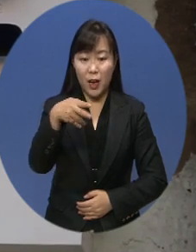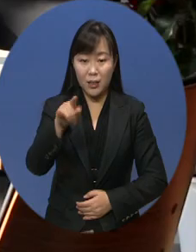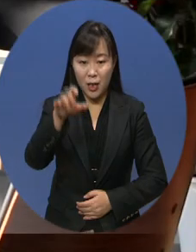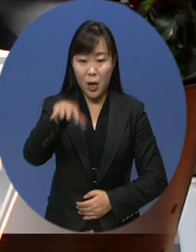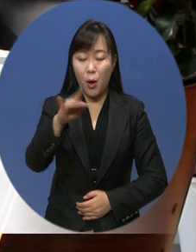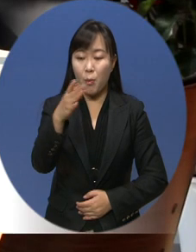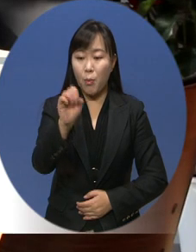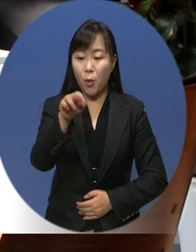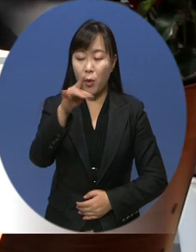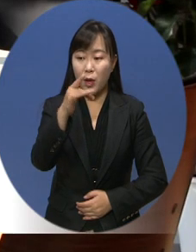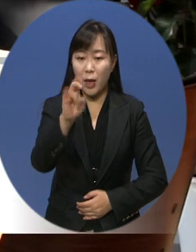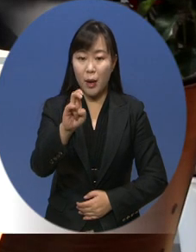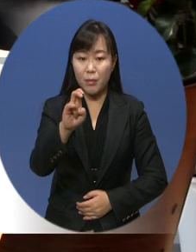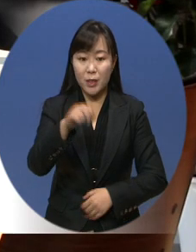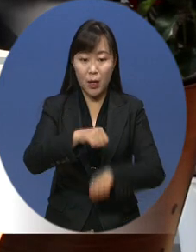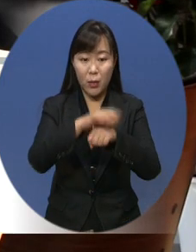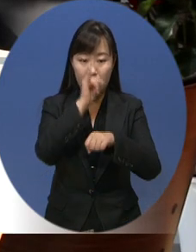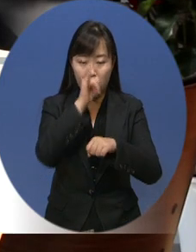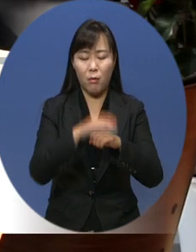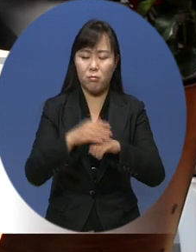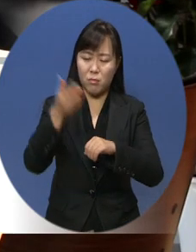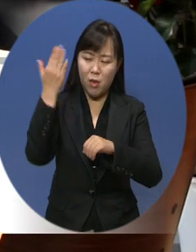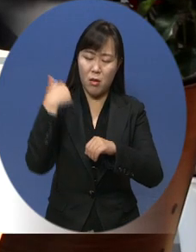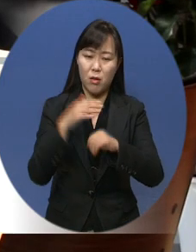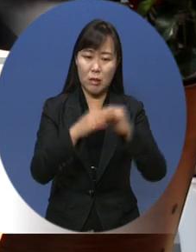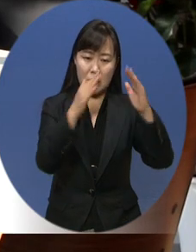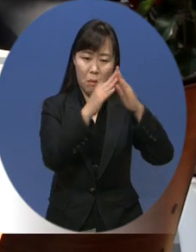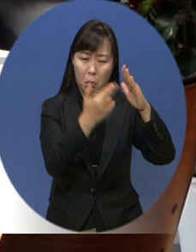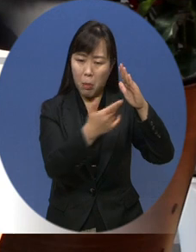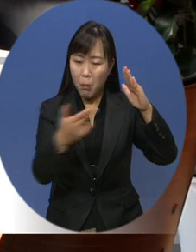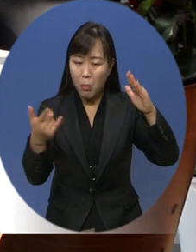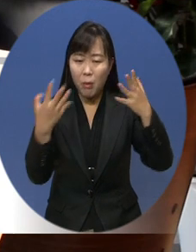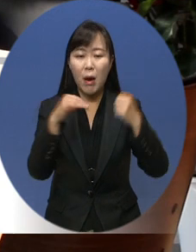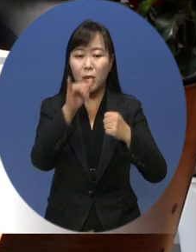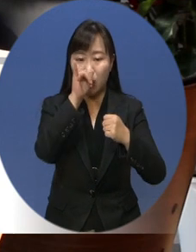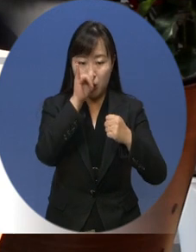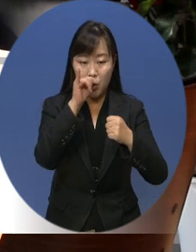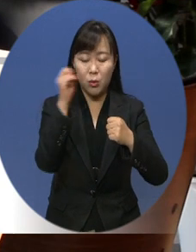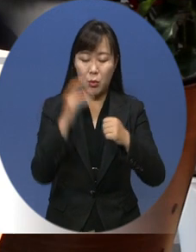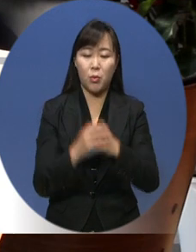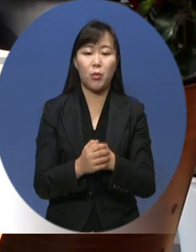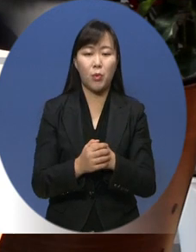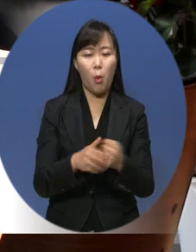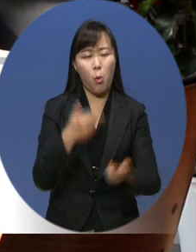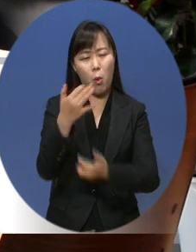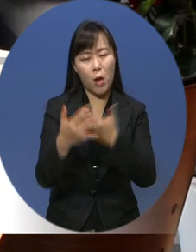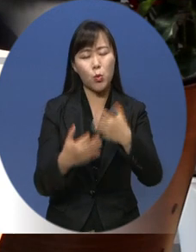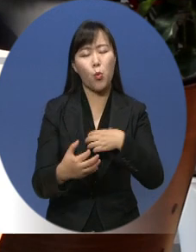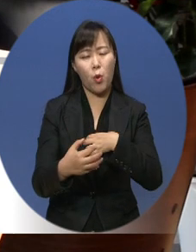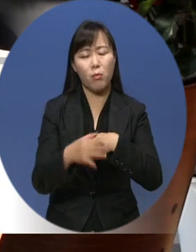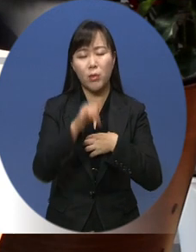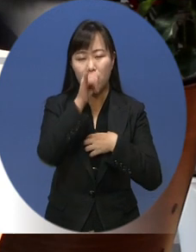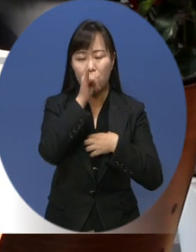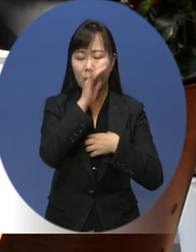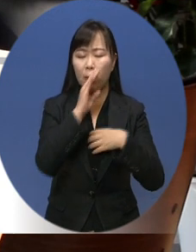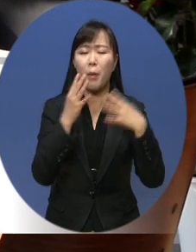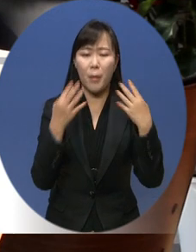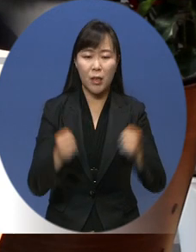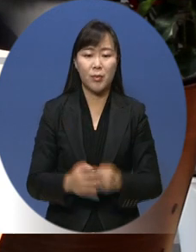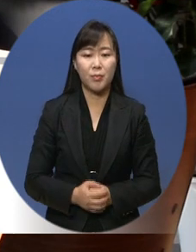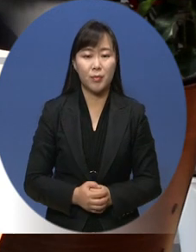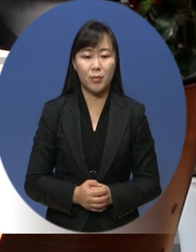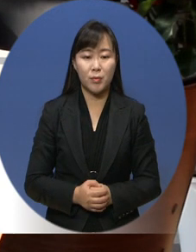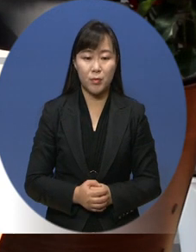열었습니다. 그전에는 빈집도 워낙 많았고 그리고 이제 화재 위험성도 엄청